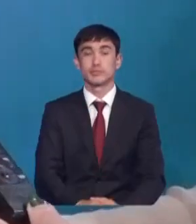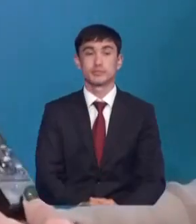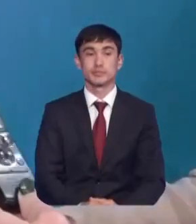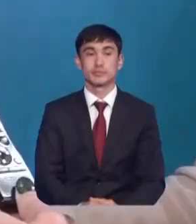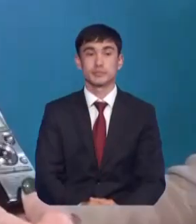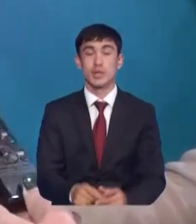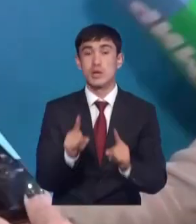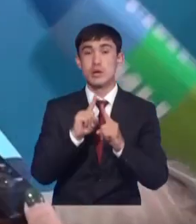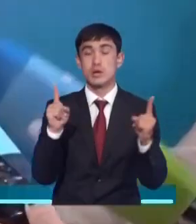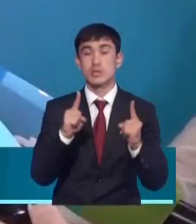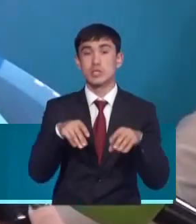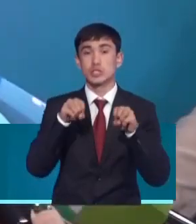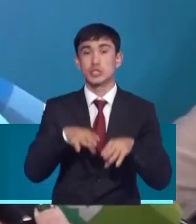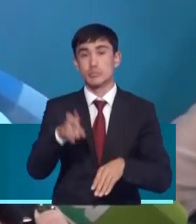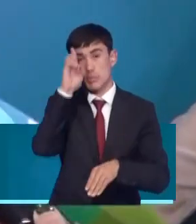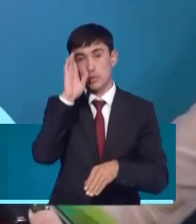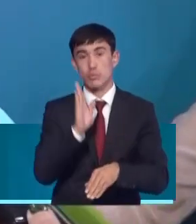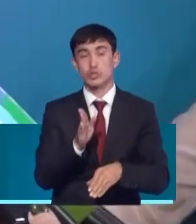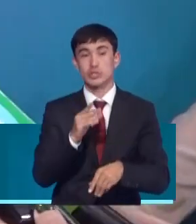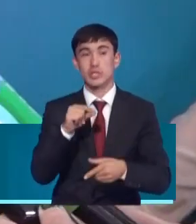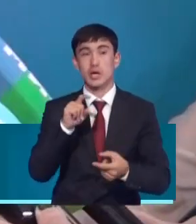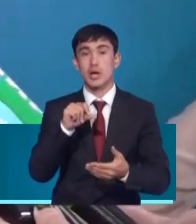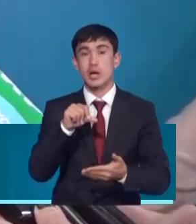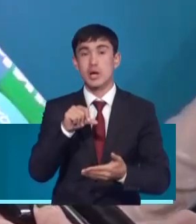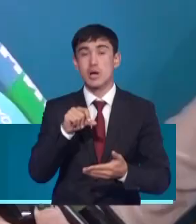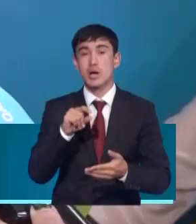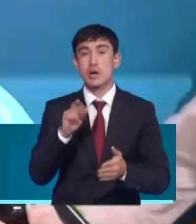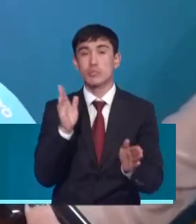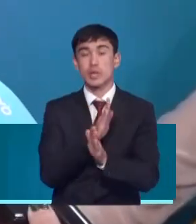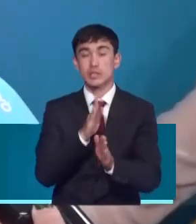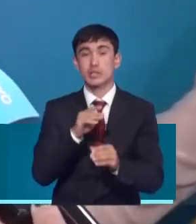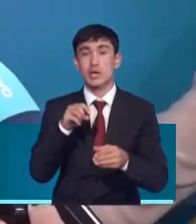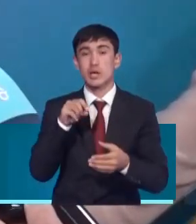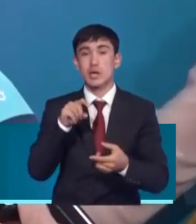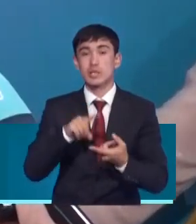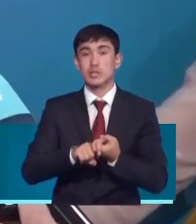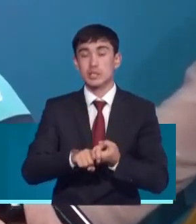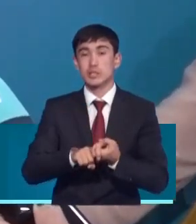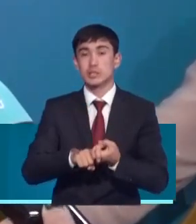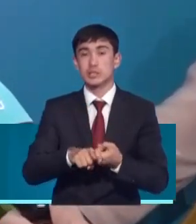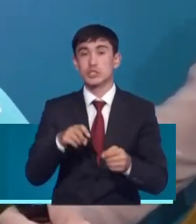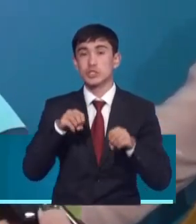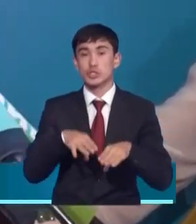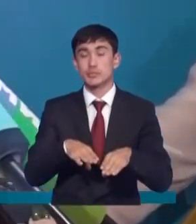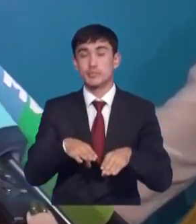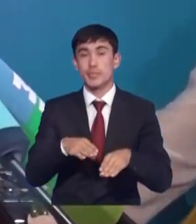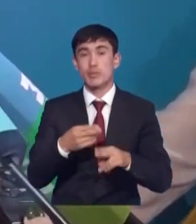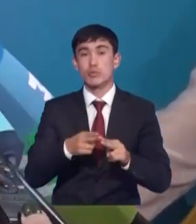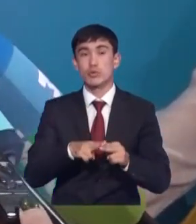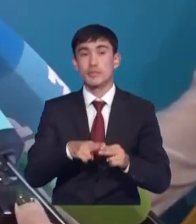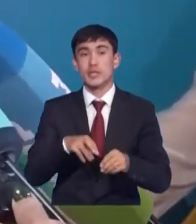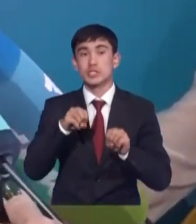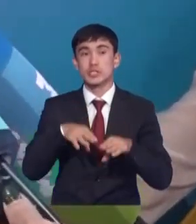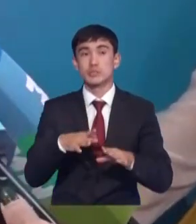Ірі шешім мемлекеттің болашағына қатысты, болашақ тағдырына қатысты шешім қабылданып жатыр. Ең негізгісі, бұл